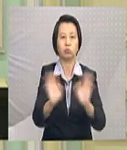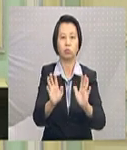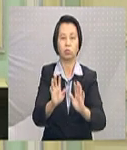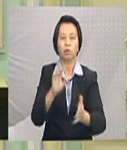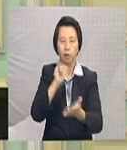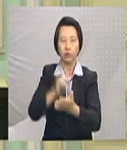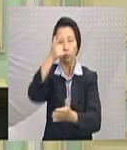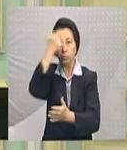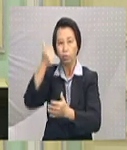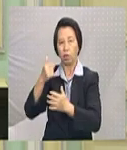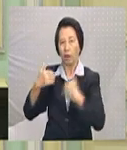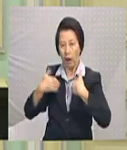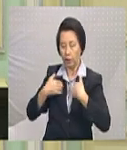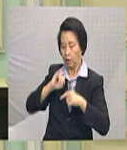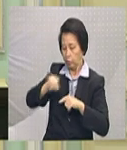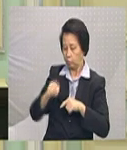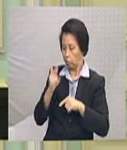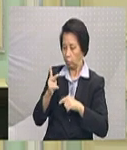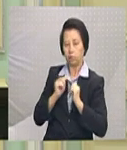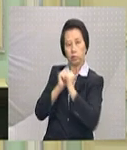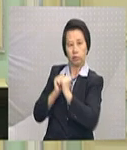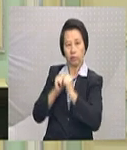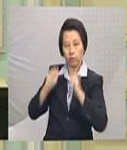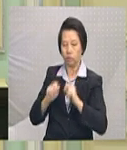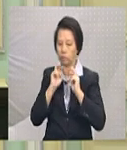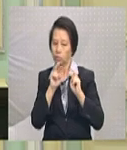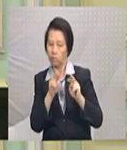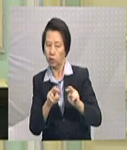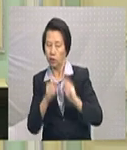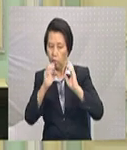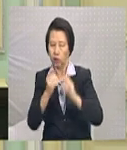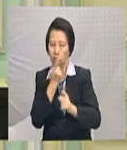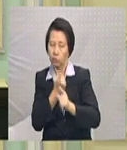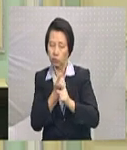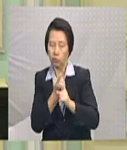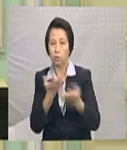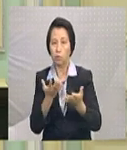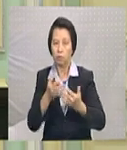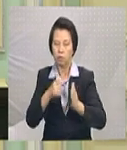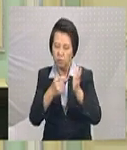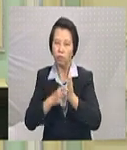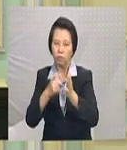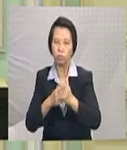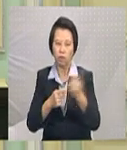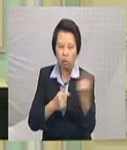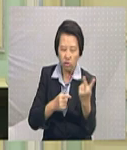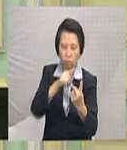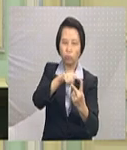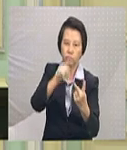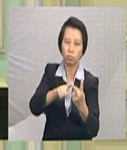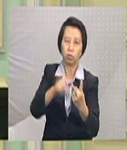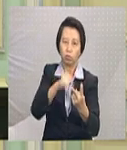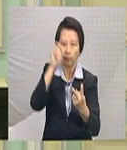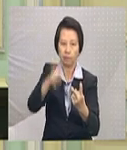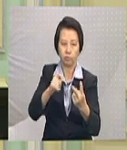itulah diwujudkan jawatan kuasa bersama ini supaya kita boleh melihat secara teliti mengenai keperluan kedua-dua keperluan ini dan